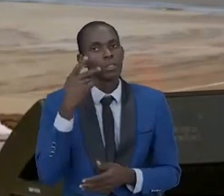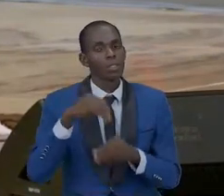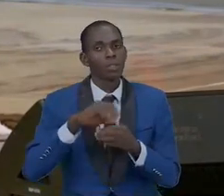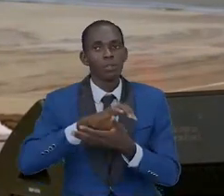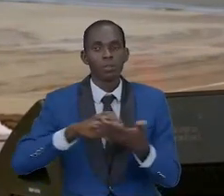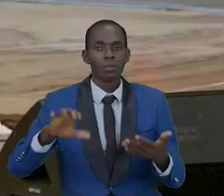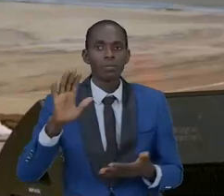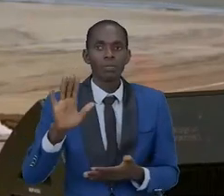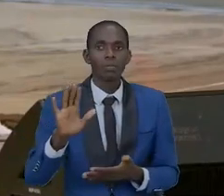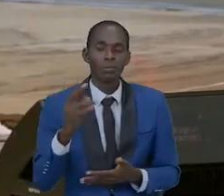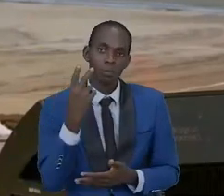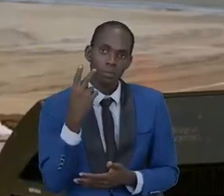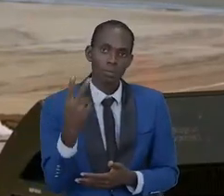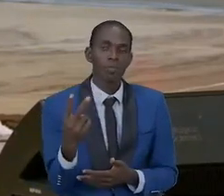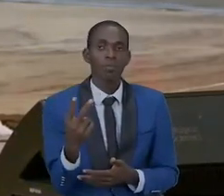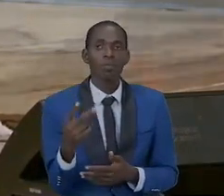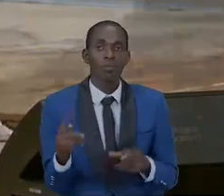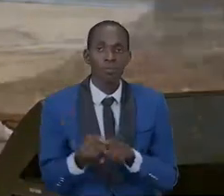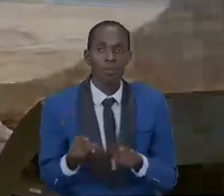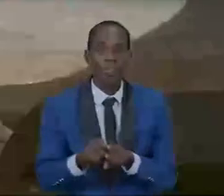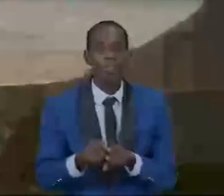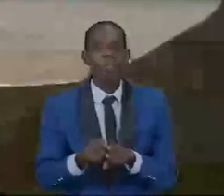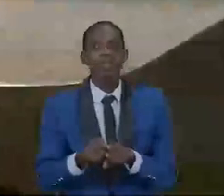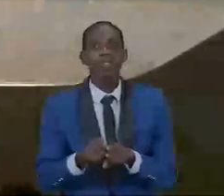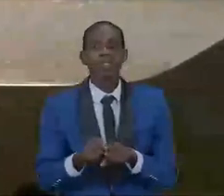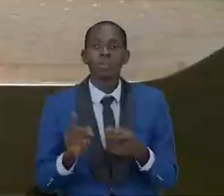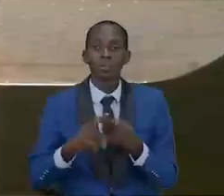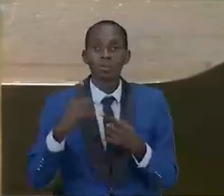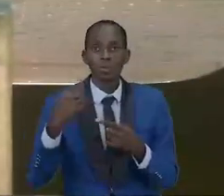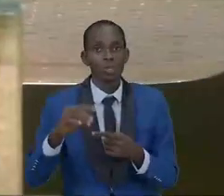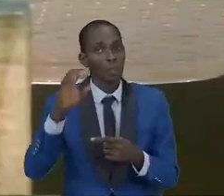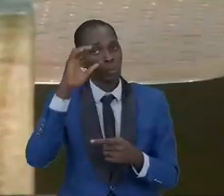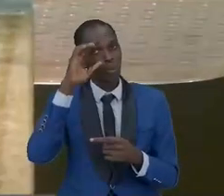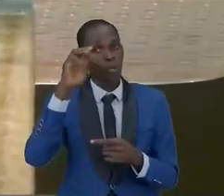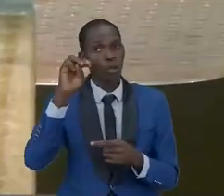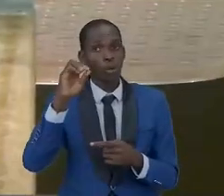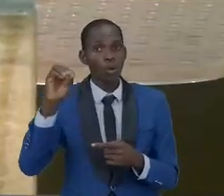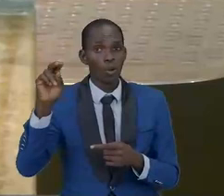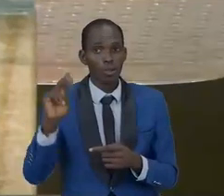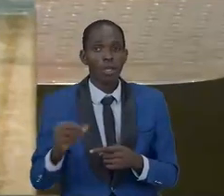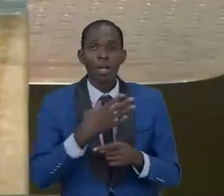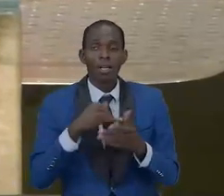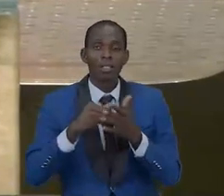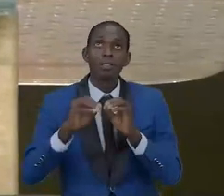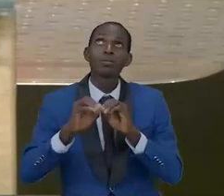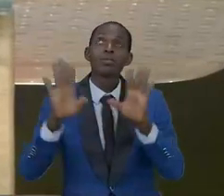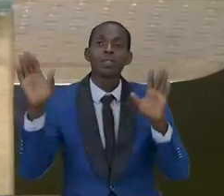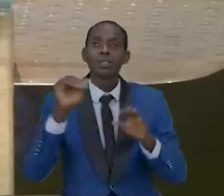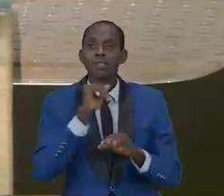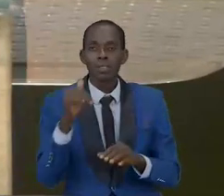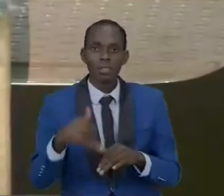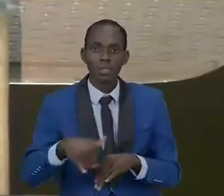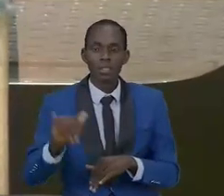verset 5 voici la lune même n'est pas brillante et les étoiles